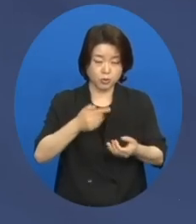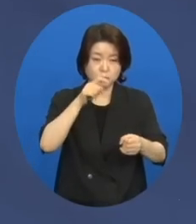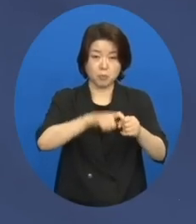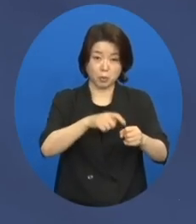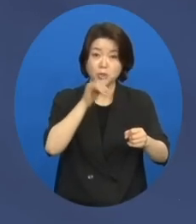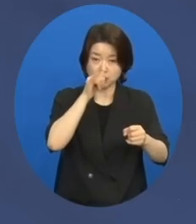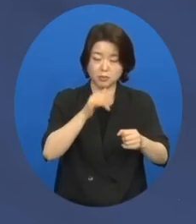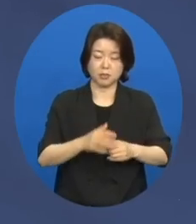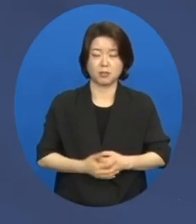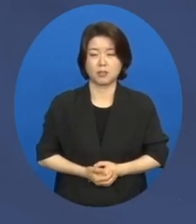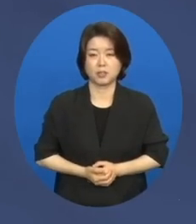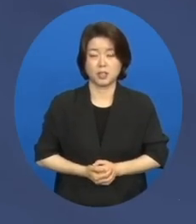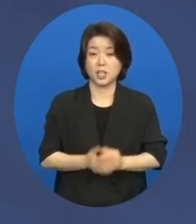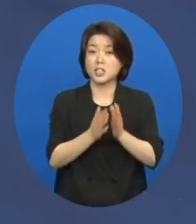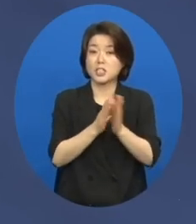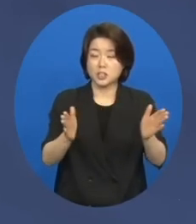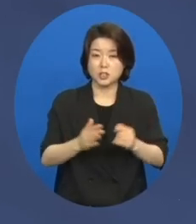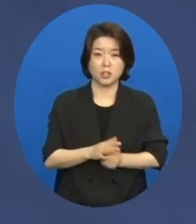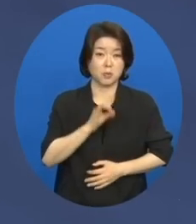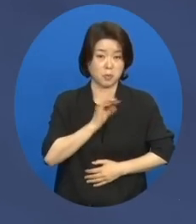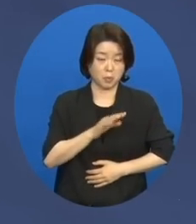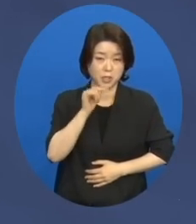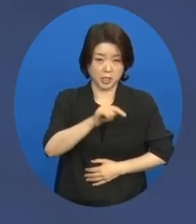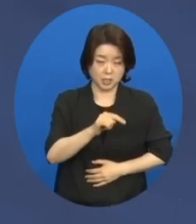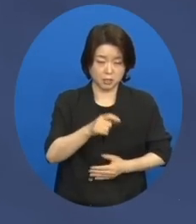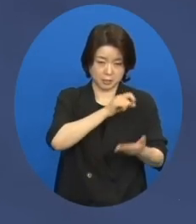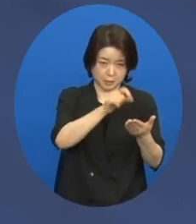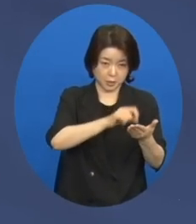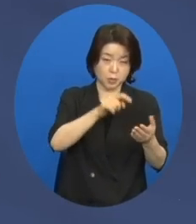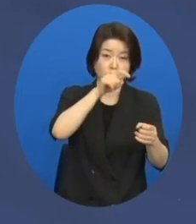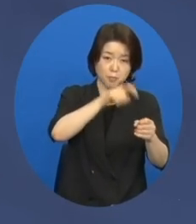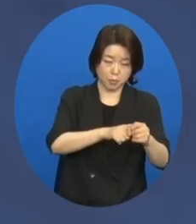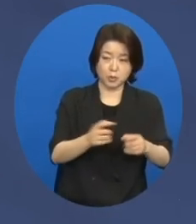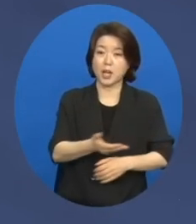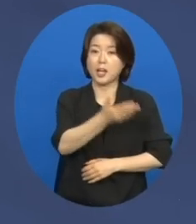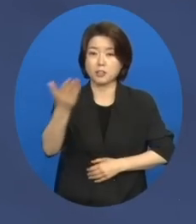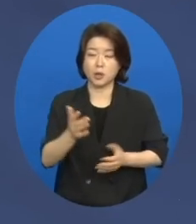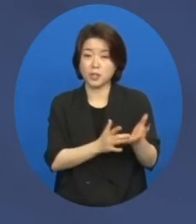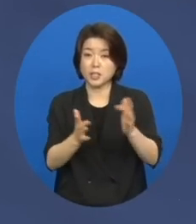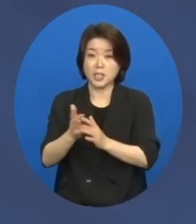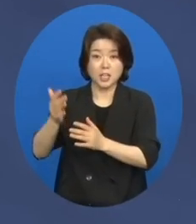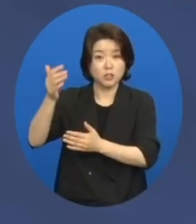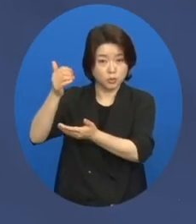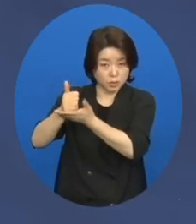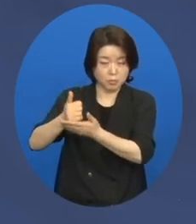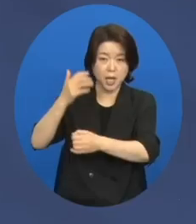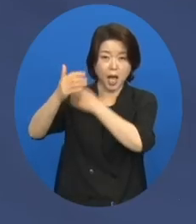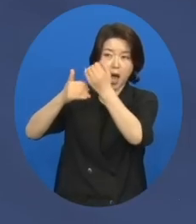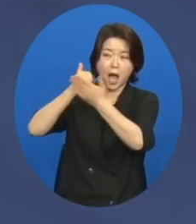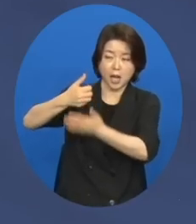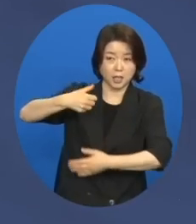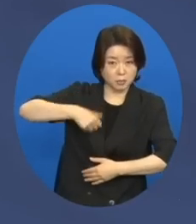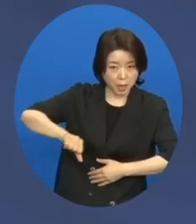말하는데요. 시작. 오직 이것을 기록함은 너희로 예수께서 하나님의 아들